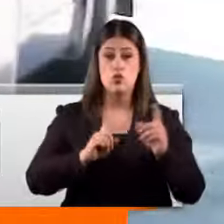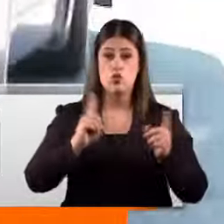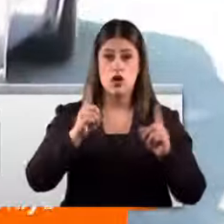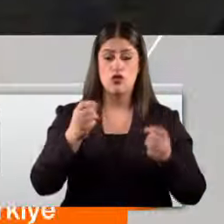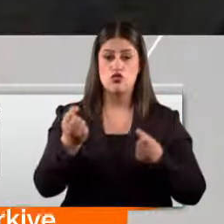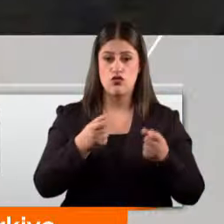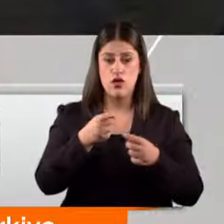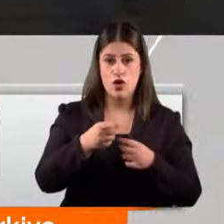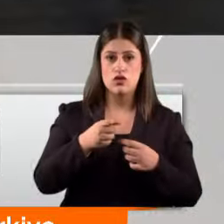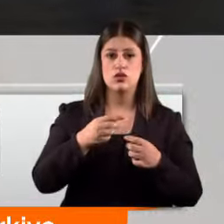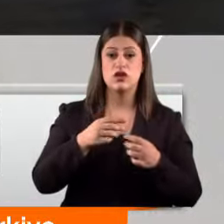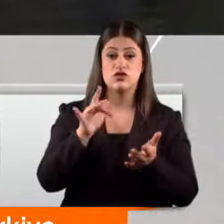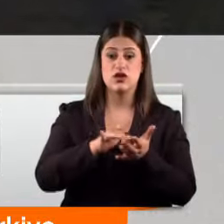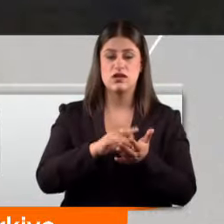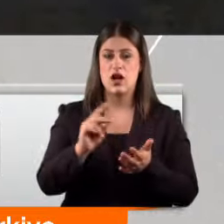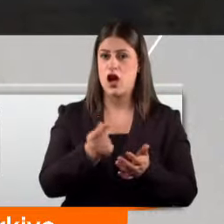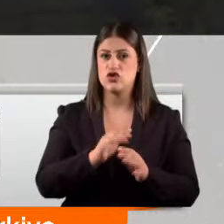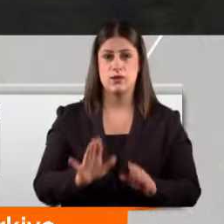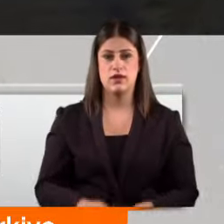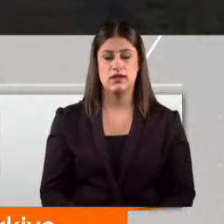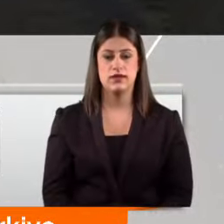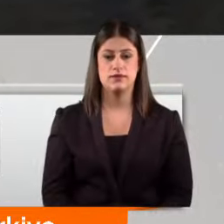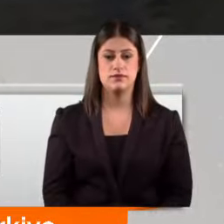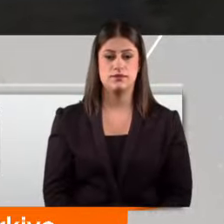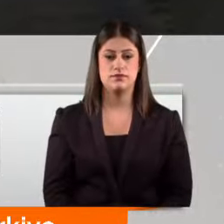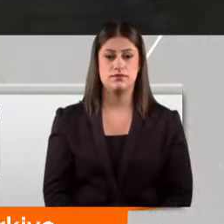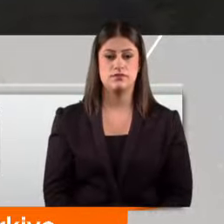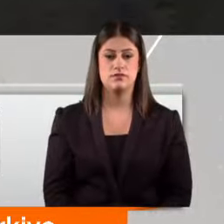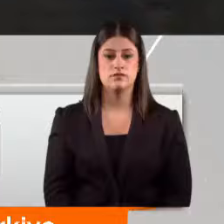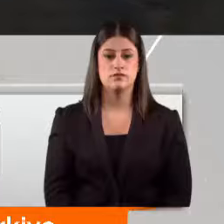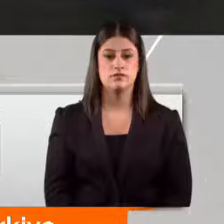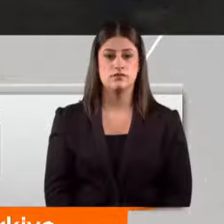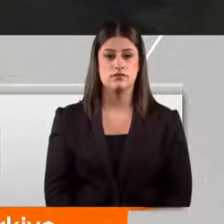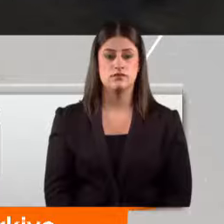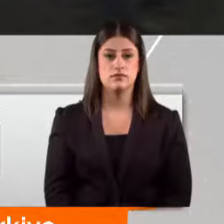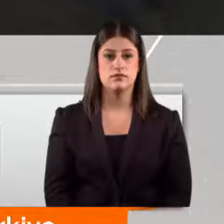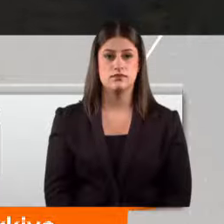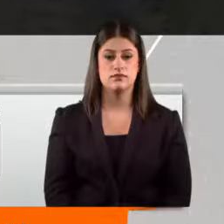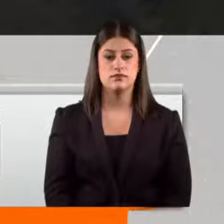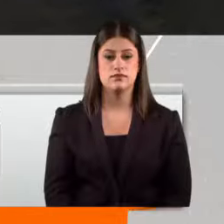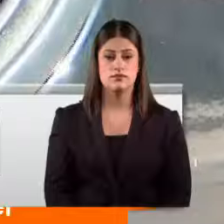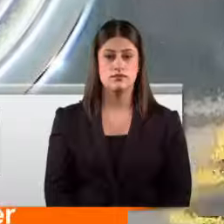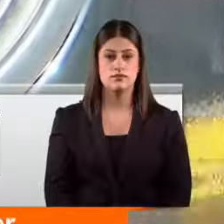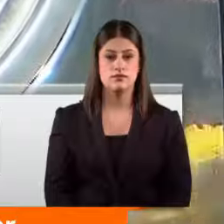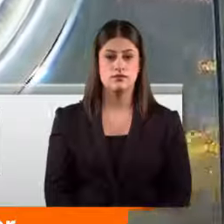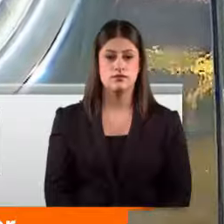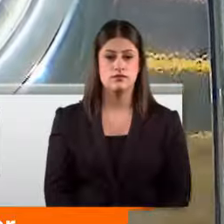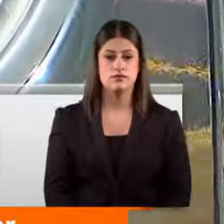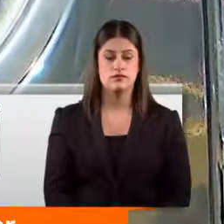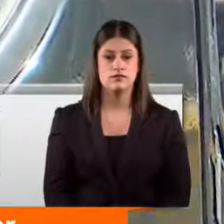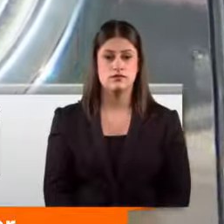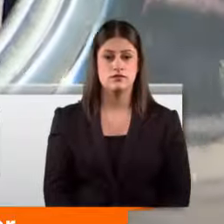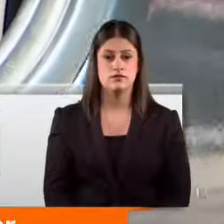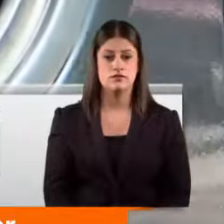cezadan kaçamadı. Bu şoförümüzü 20 gün durağımızdan uzaklaştırdık. 20 gün boyunca bu durakta çalışamayacak. Biz yolcu